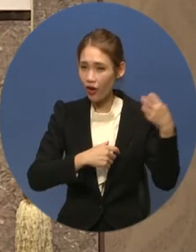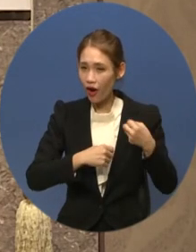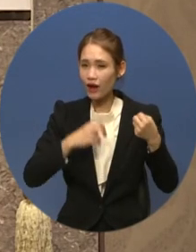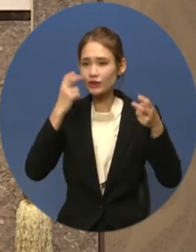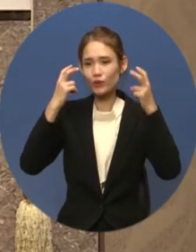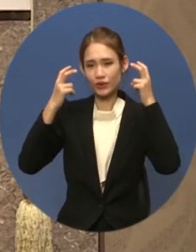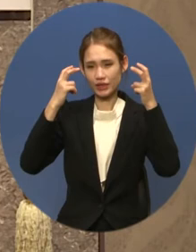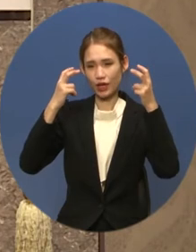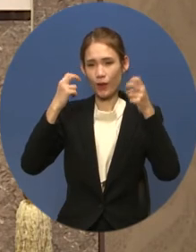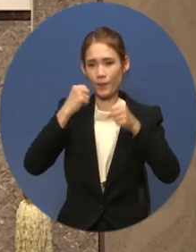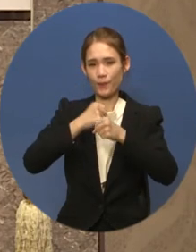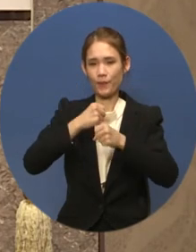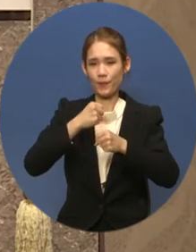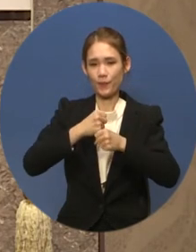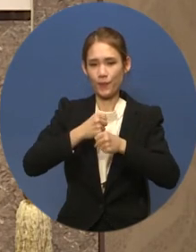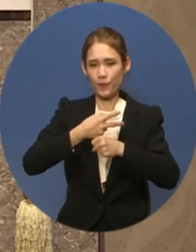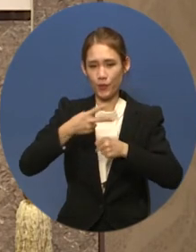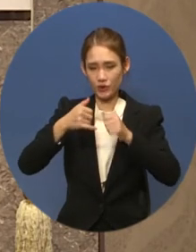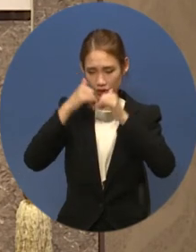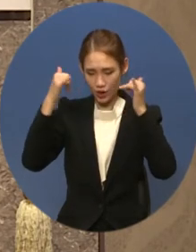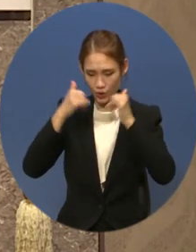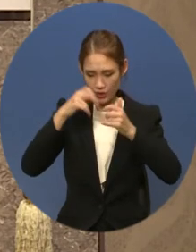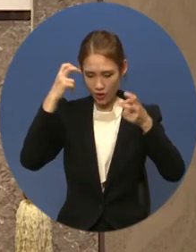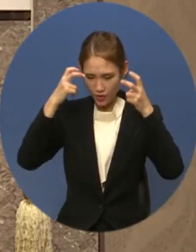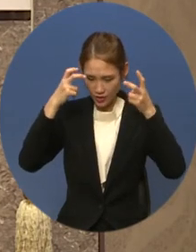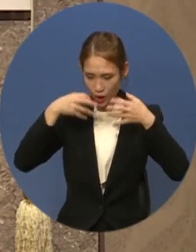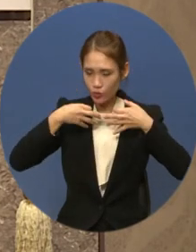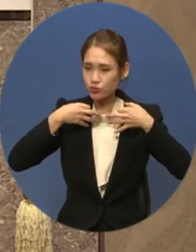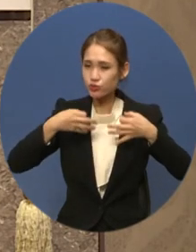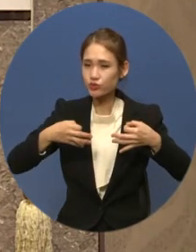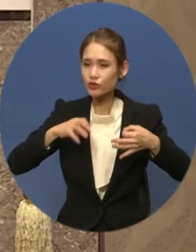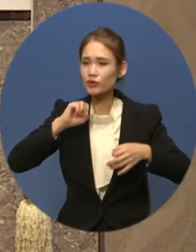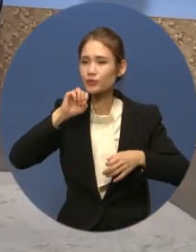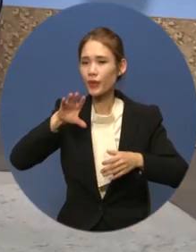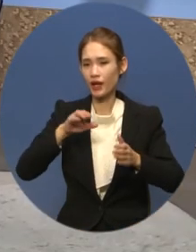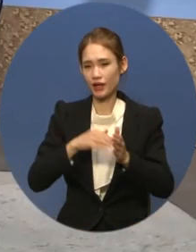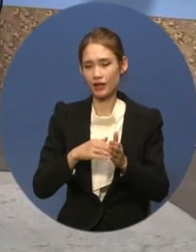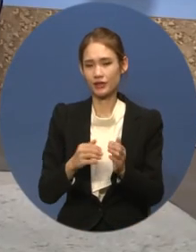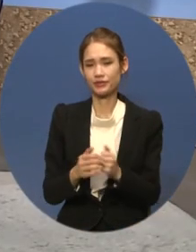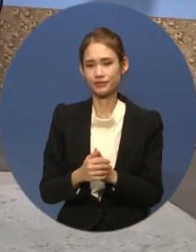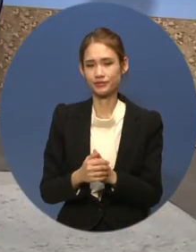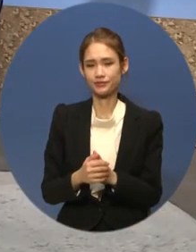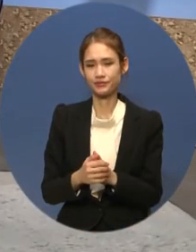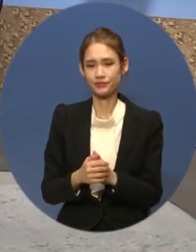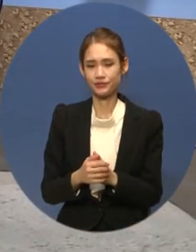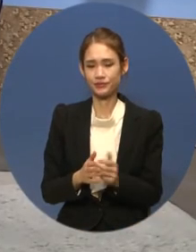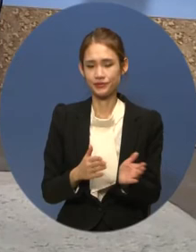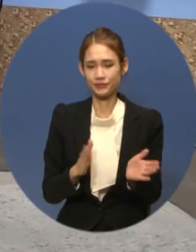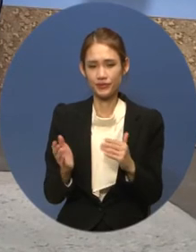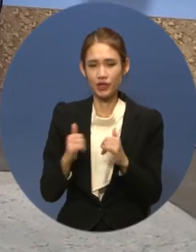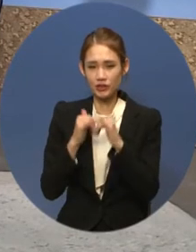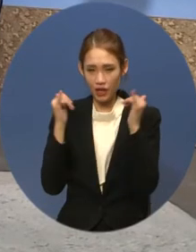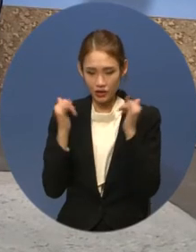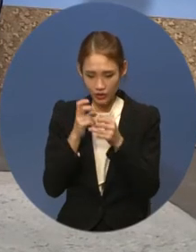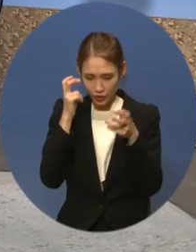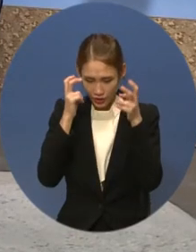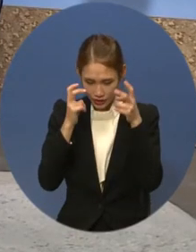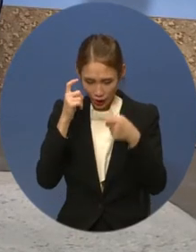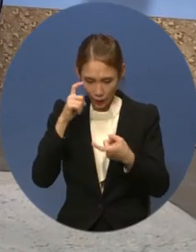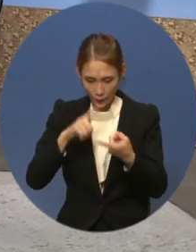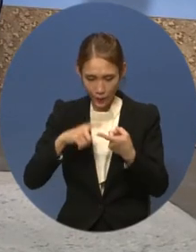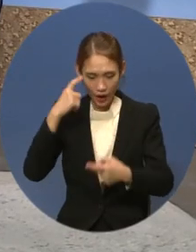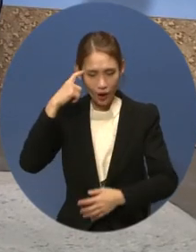되는데 그런 기억들 사회적 기업 이라고 부른다고 저는 생각합니다 4 그렇다면은 이제 이 사회적 기업에 대한 좀